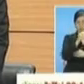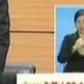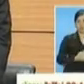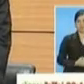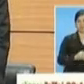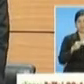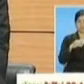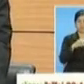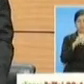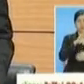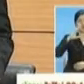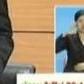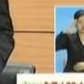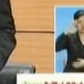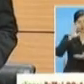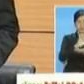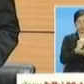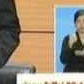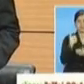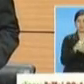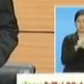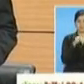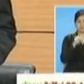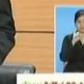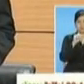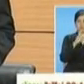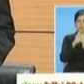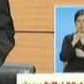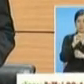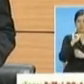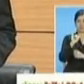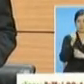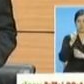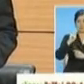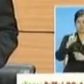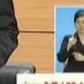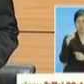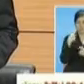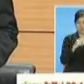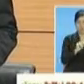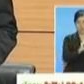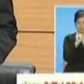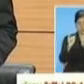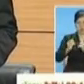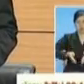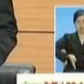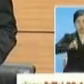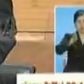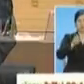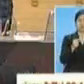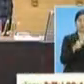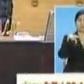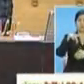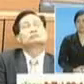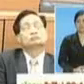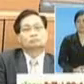ามสามยอดท่านประธานครับกองปราบปรามย้ายไปตั้งนานแล้วไปอยู่ที่ถนนพลโยธิน ท่านวัชระมีผู้ประท้ว